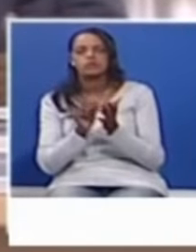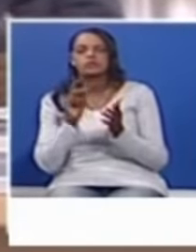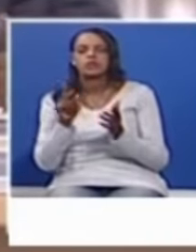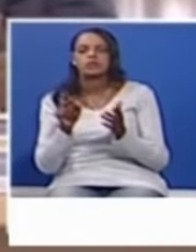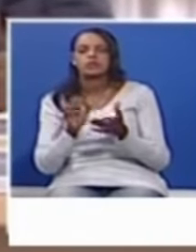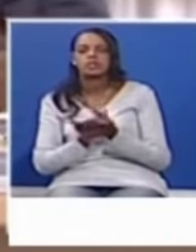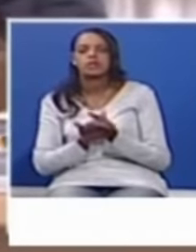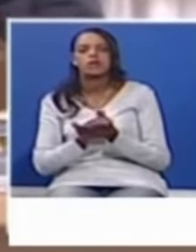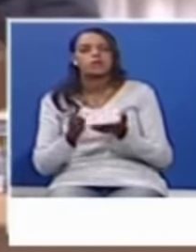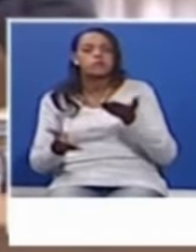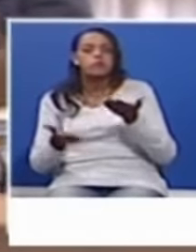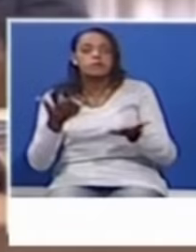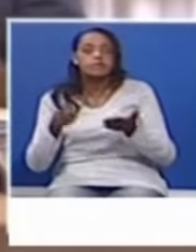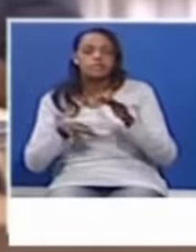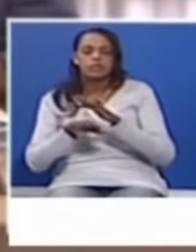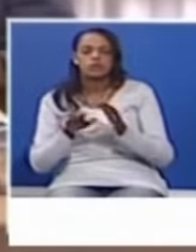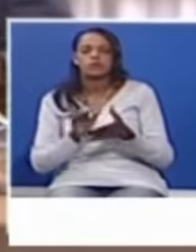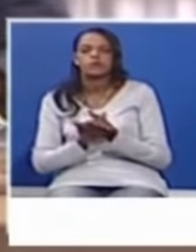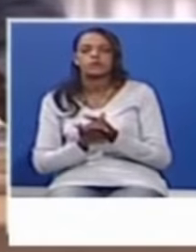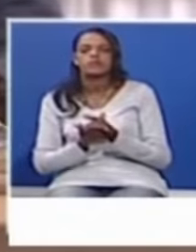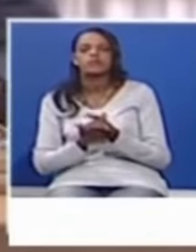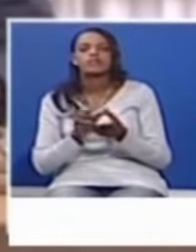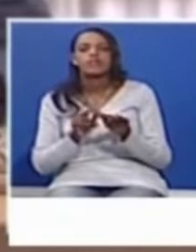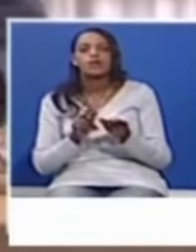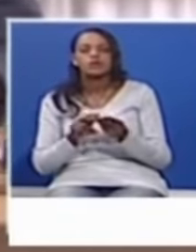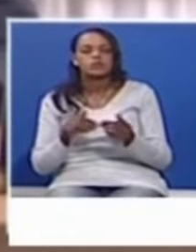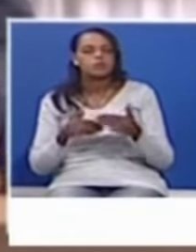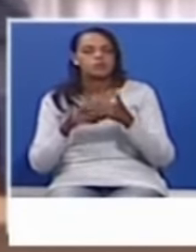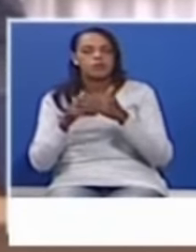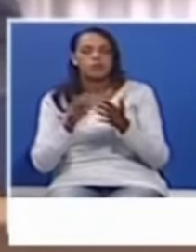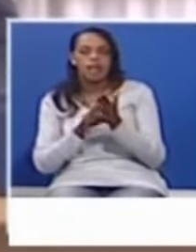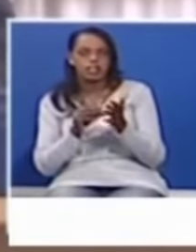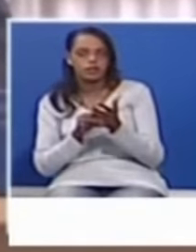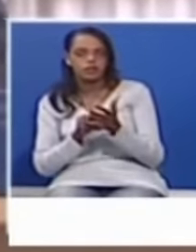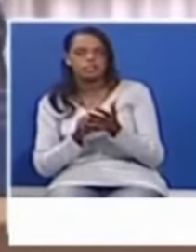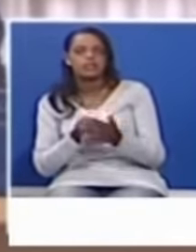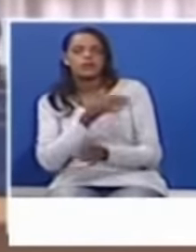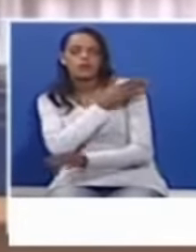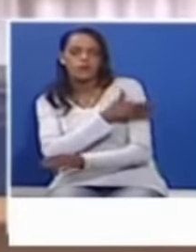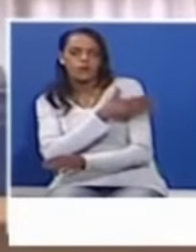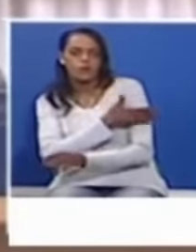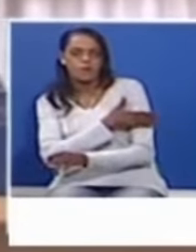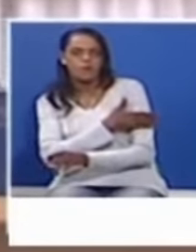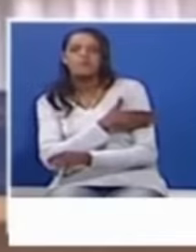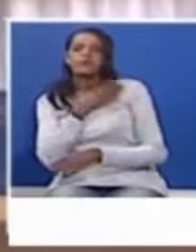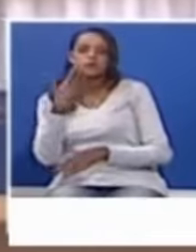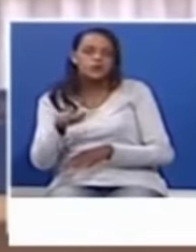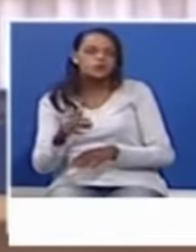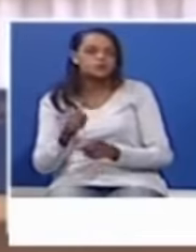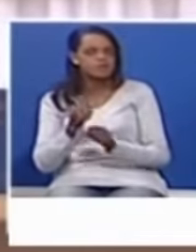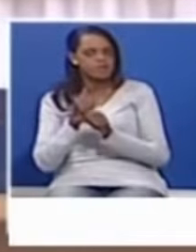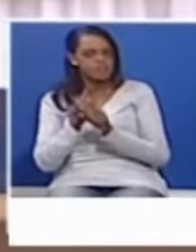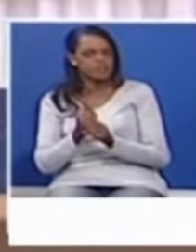እዚኦምን አብግምት አተወይ ካልኦት ግን ብሙሉኦም ሀገራው ጉቦአቶም ከም ዝፈጸሙ መረጋገጽም